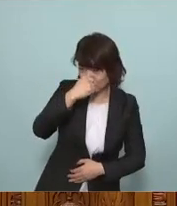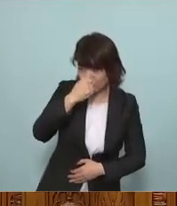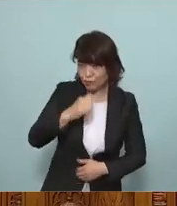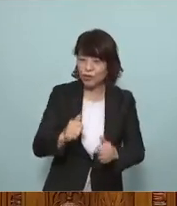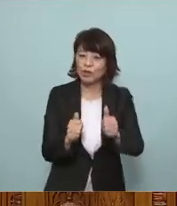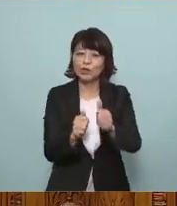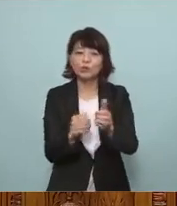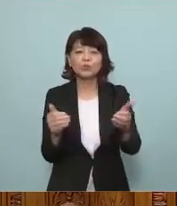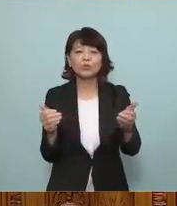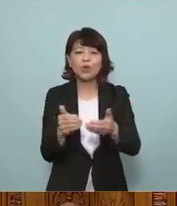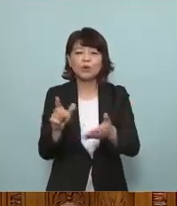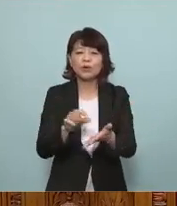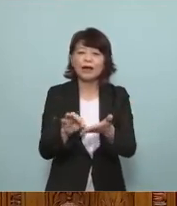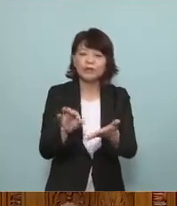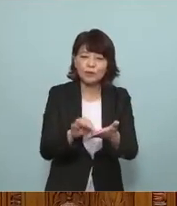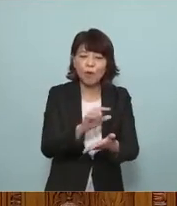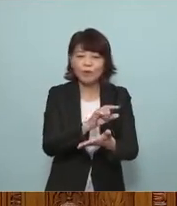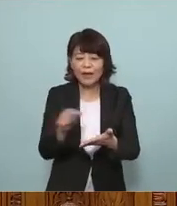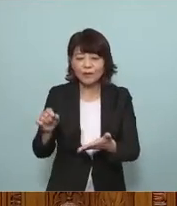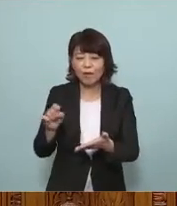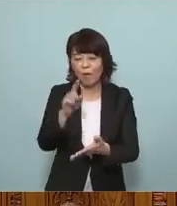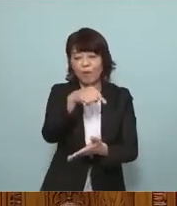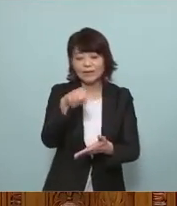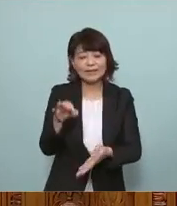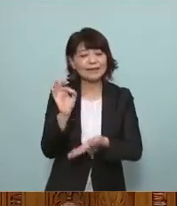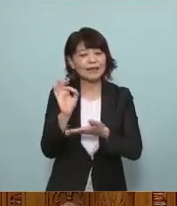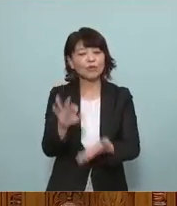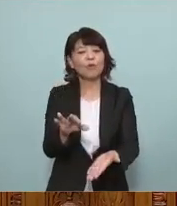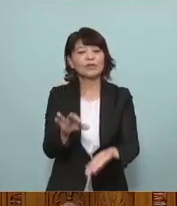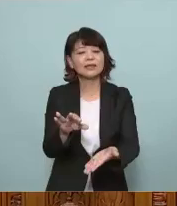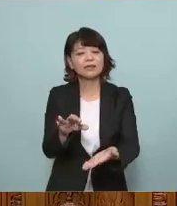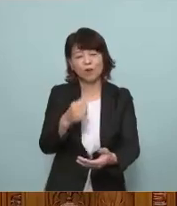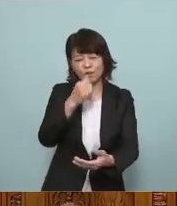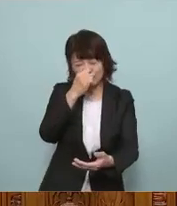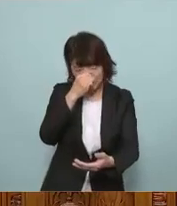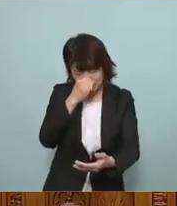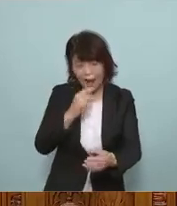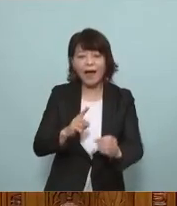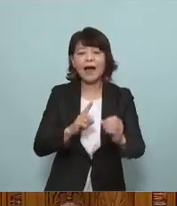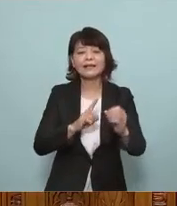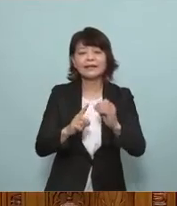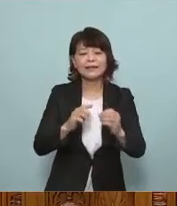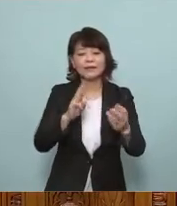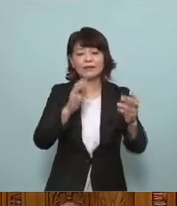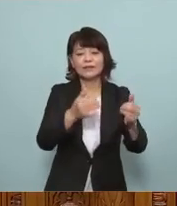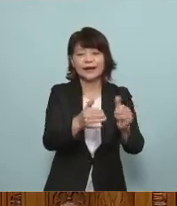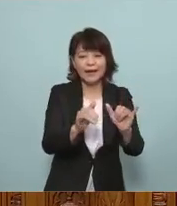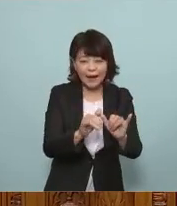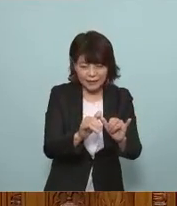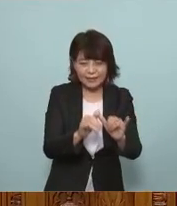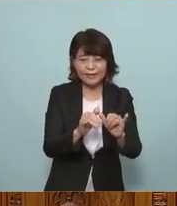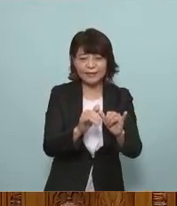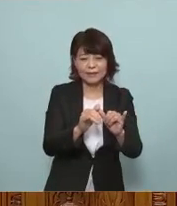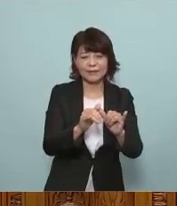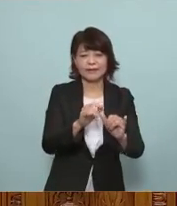といった人的投資の充実がデジタル社会、炭素中立社会への変革を円滑に進める